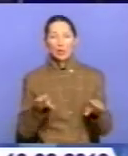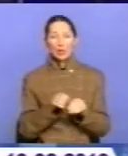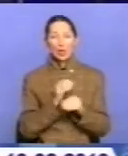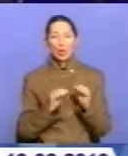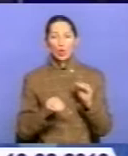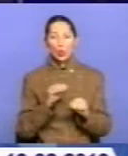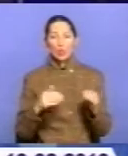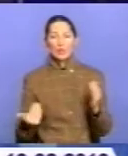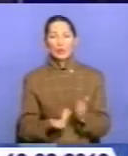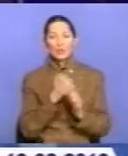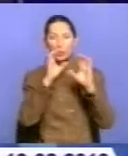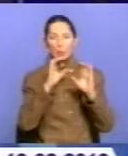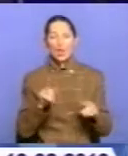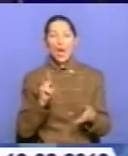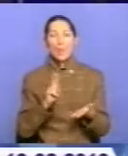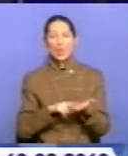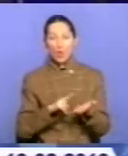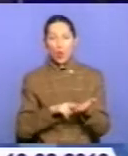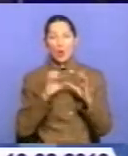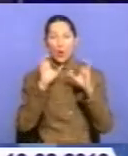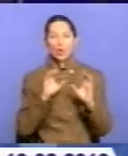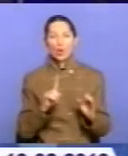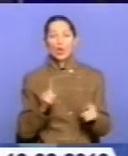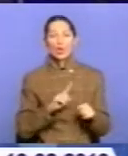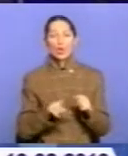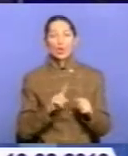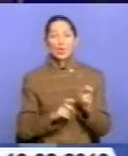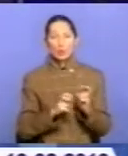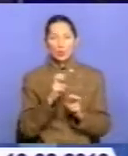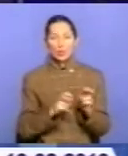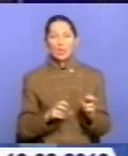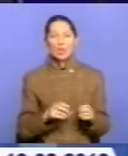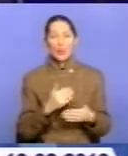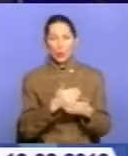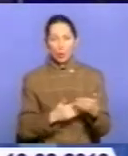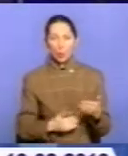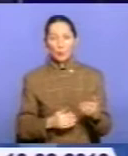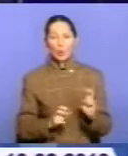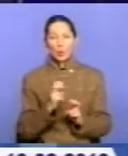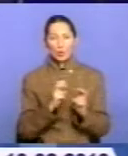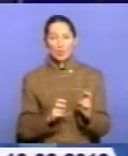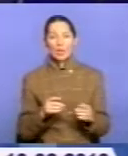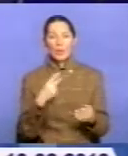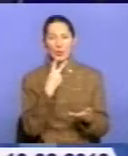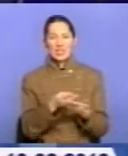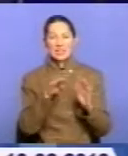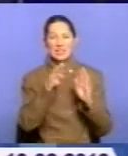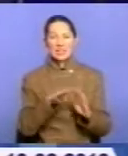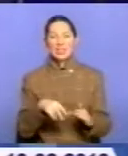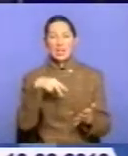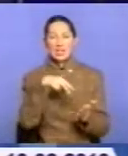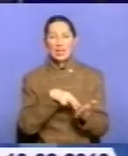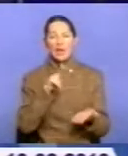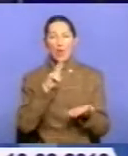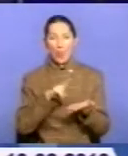законопроект Податкового кодексу щодо індустрії програмної продукції. Він передбачає зниження ставки податку на доходи